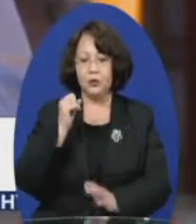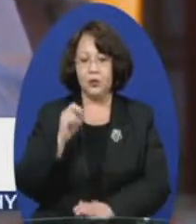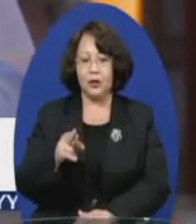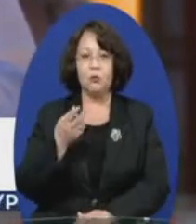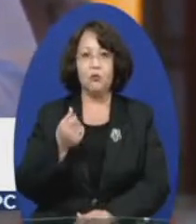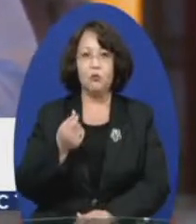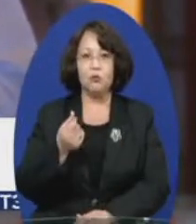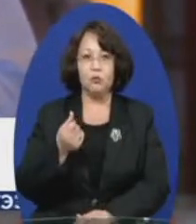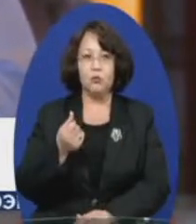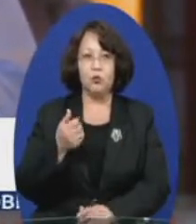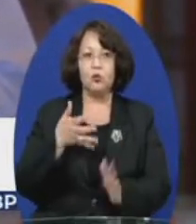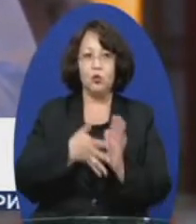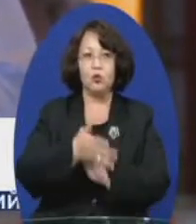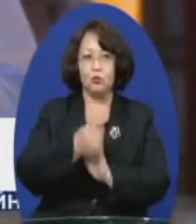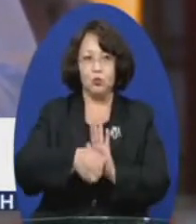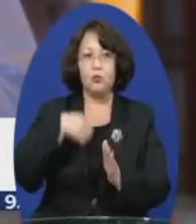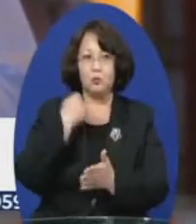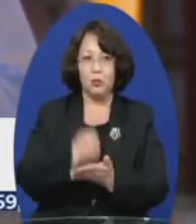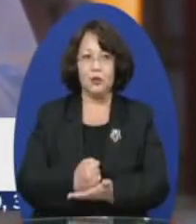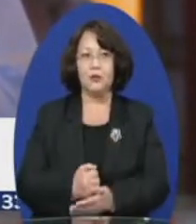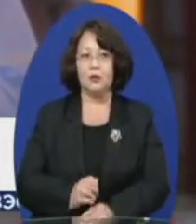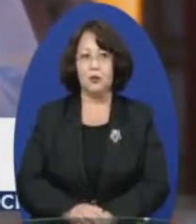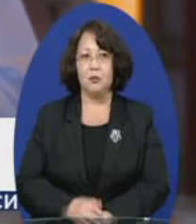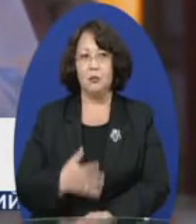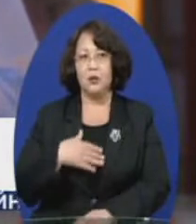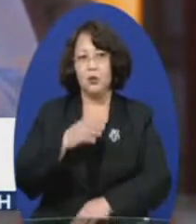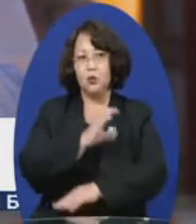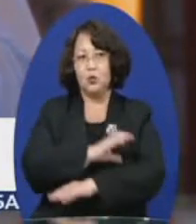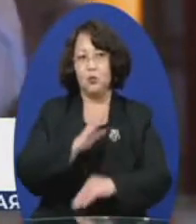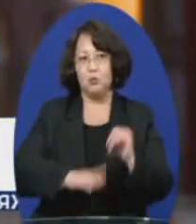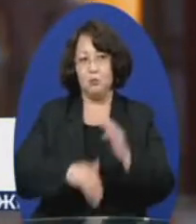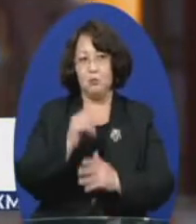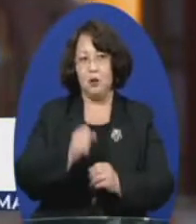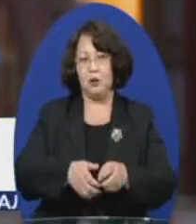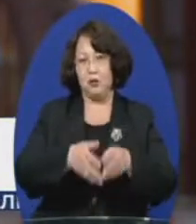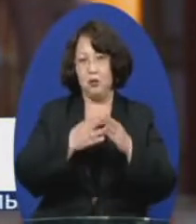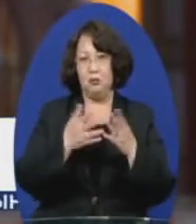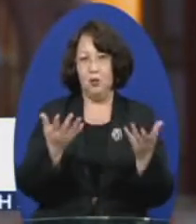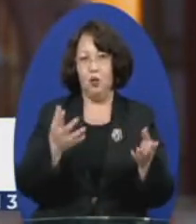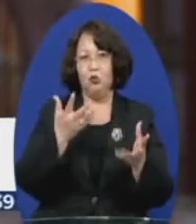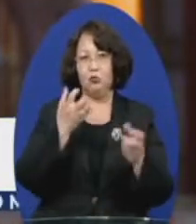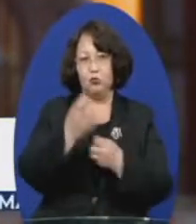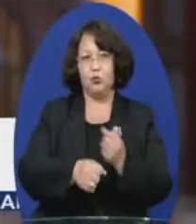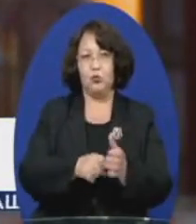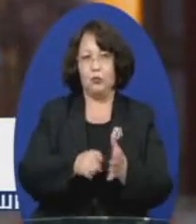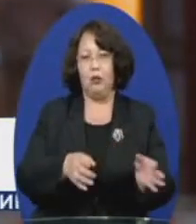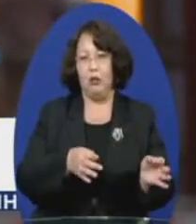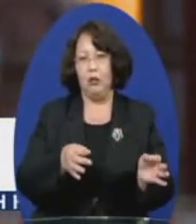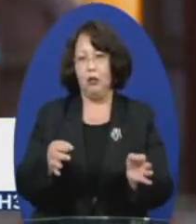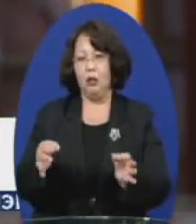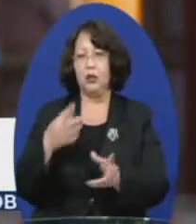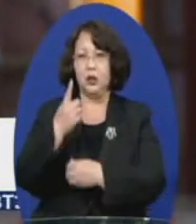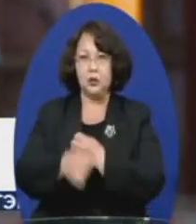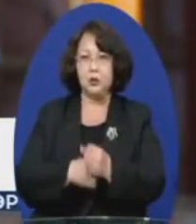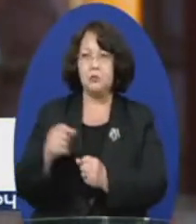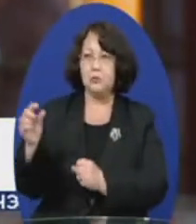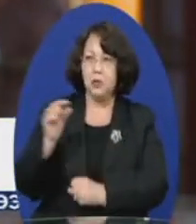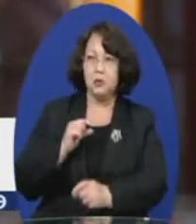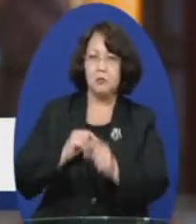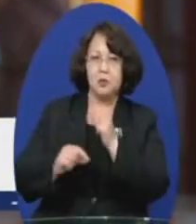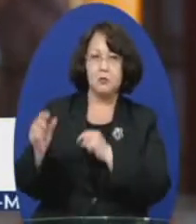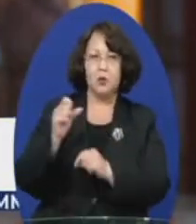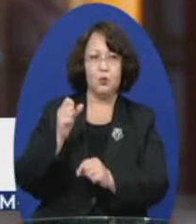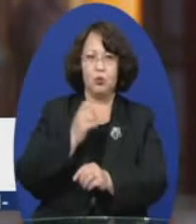2,273 сая төгрөгийн л төсөлтэй очиж байна. Манай сургуулийн байгууллага мэдээ олон зүйлс хүндэсэн байгаа. Зээлээ баг бага тасалж өгөөд байгаа